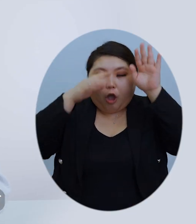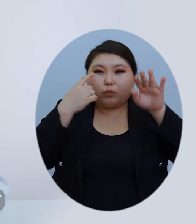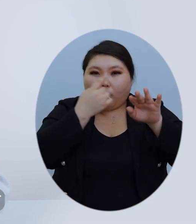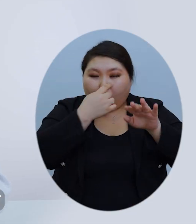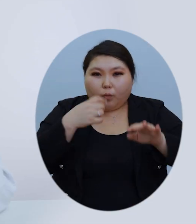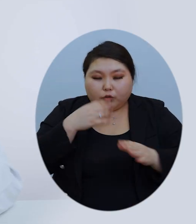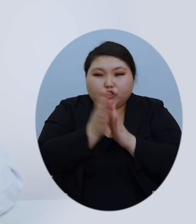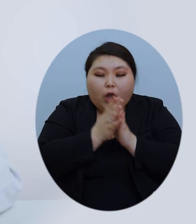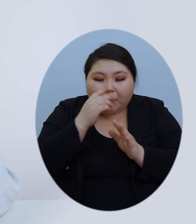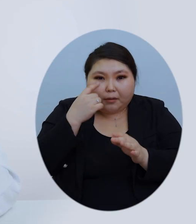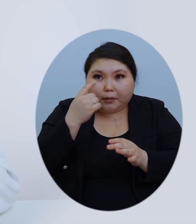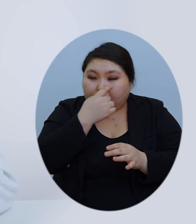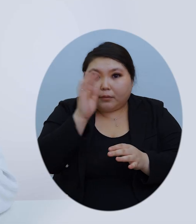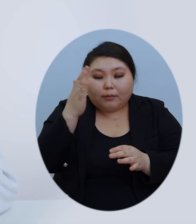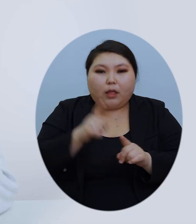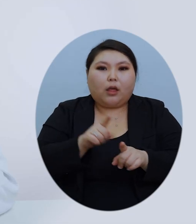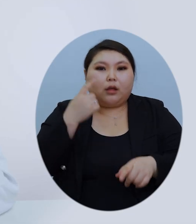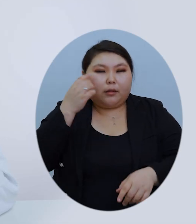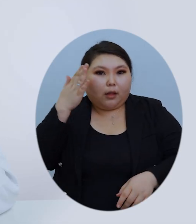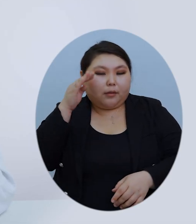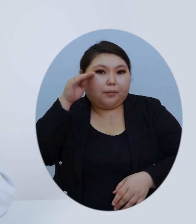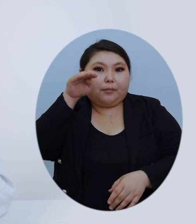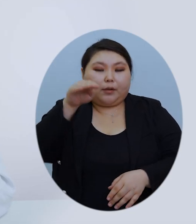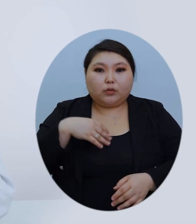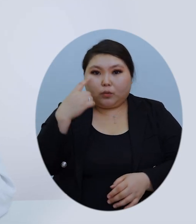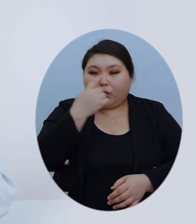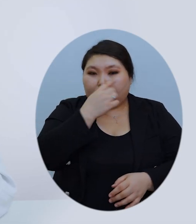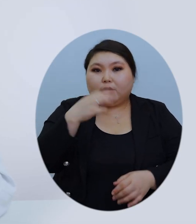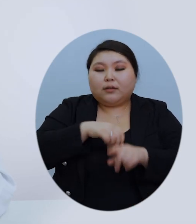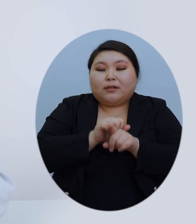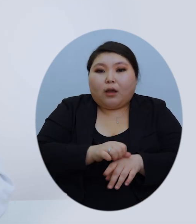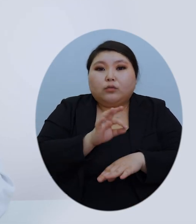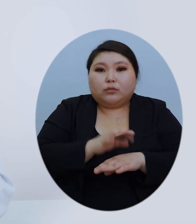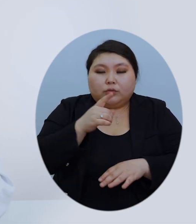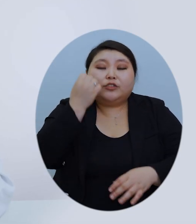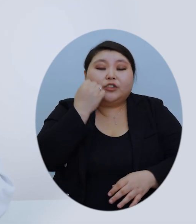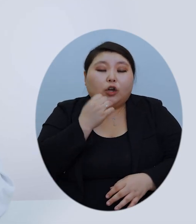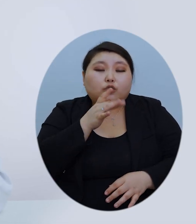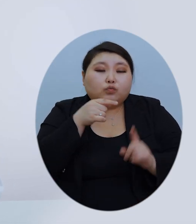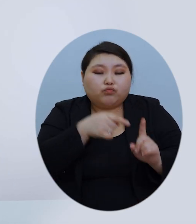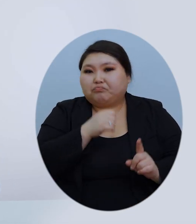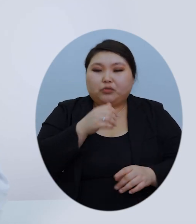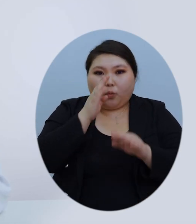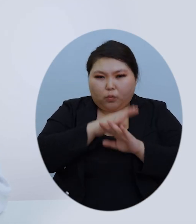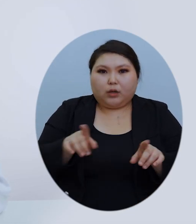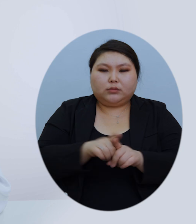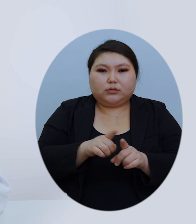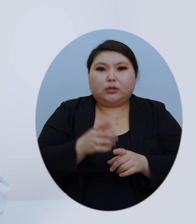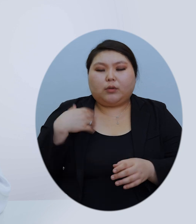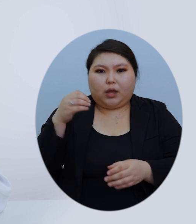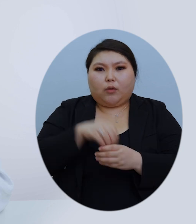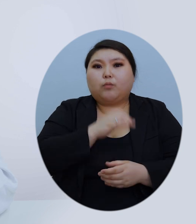гэрэлтэж харагддаг шиг цаанаасаа гэрэлтэж харагддаг. Нүдний даралт өвчин нь мөн л зөвхөн настай хүний өвчин биш, хүүхдэд бас тохиолдож